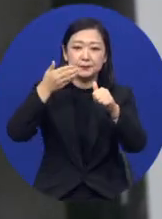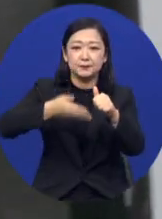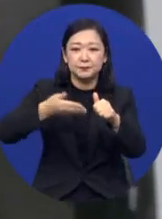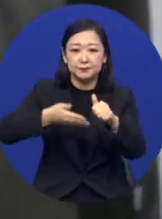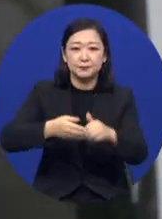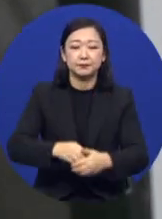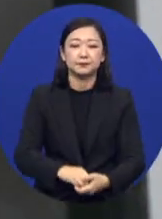당부했습니다